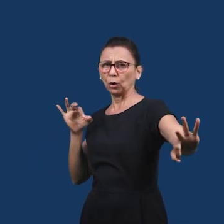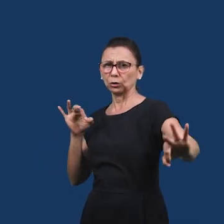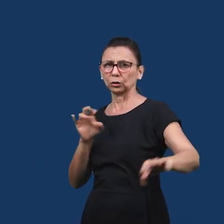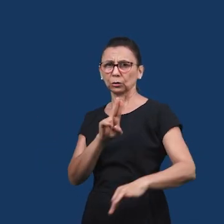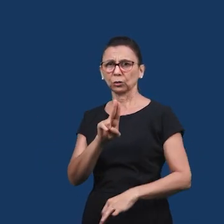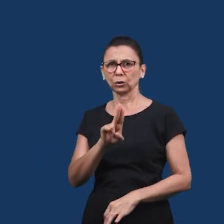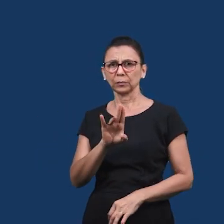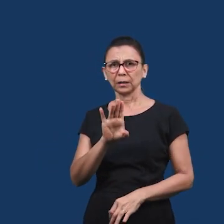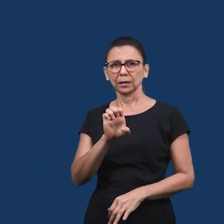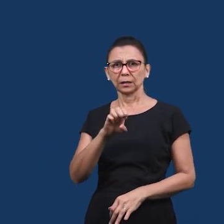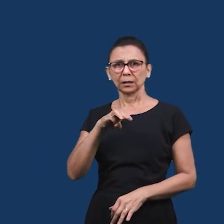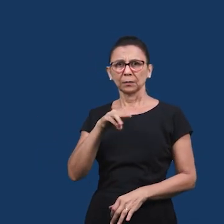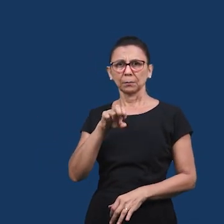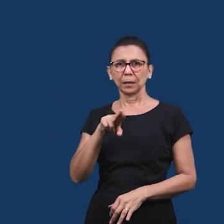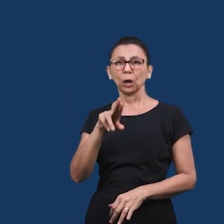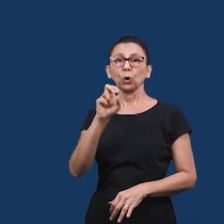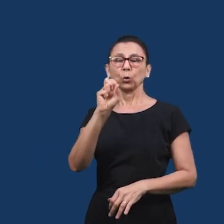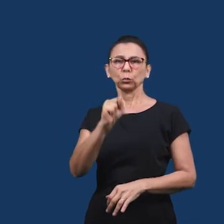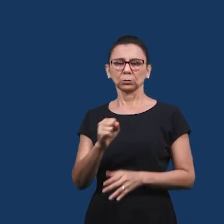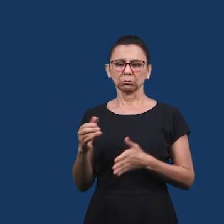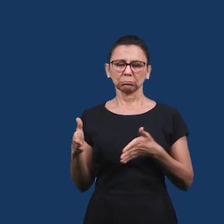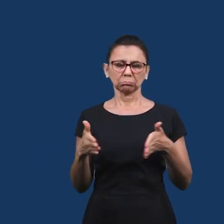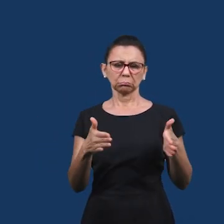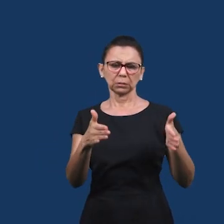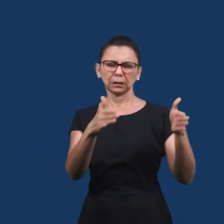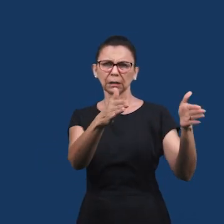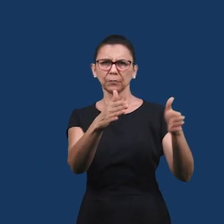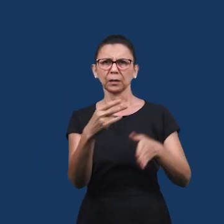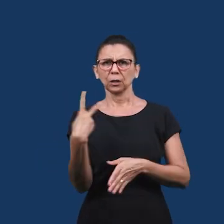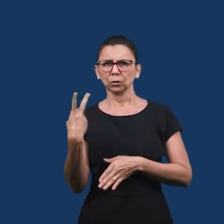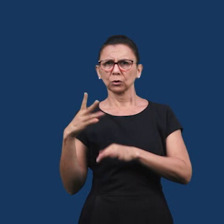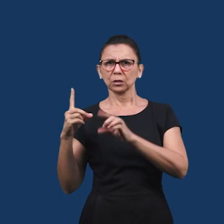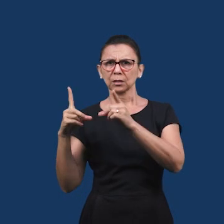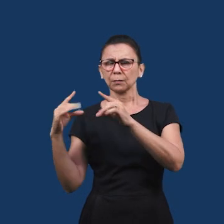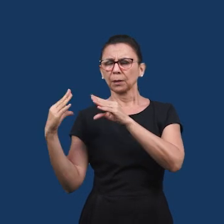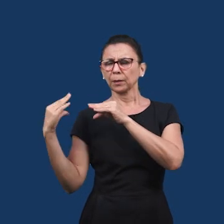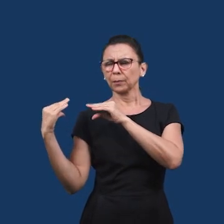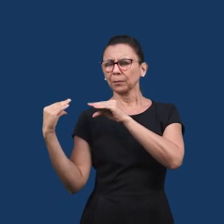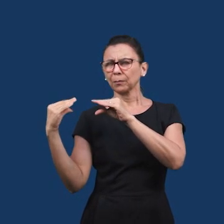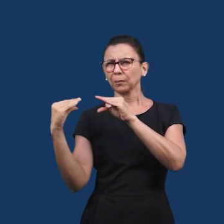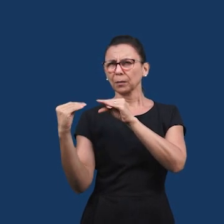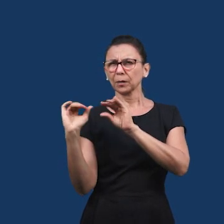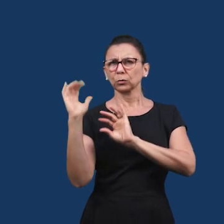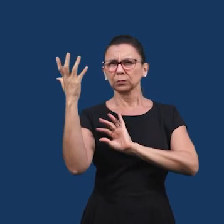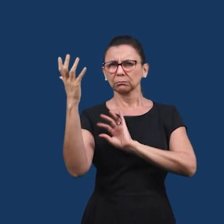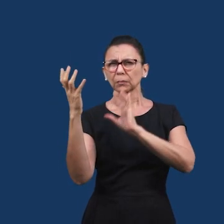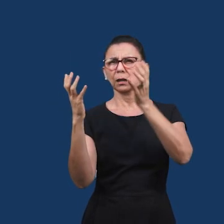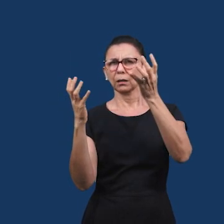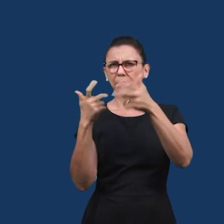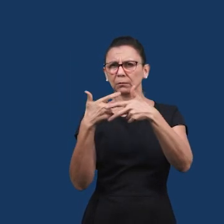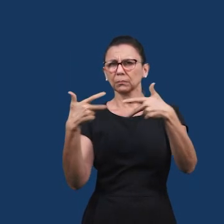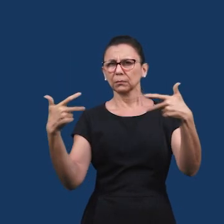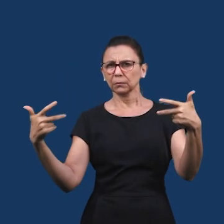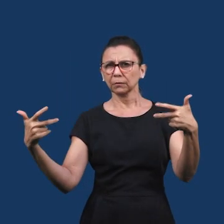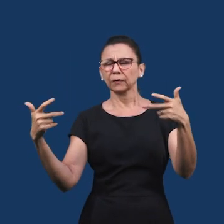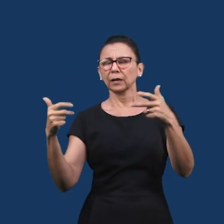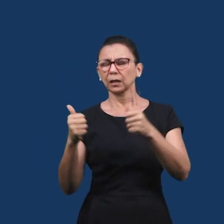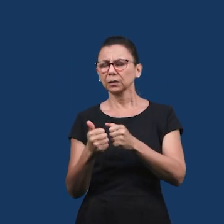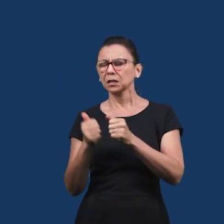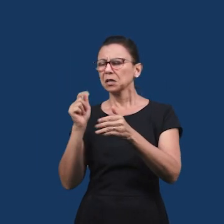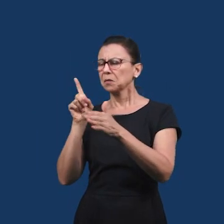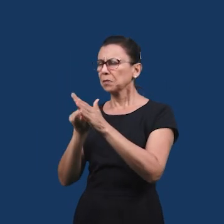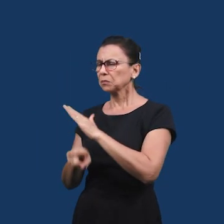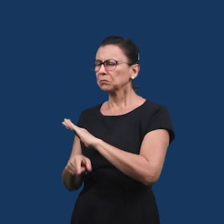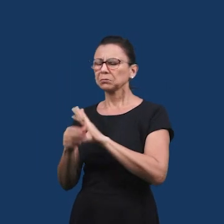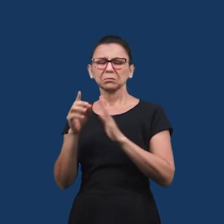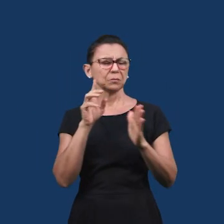60 estades. Et s'entretenaient de tout ce qui s'était passé. Pendant qu'ils